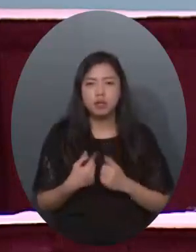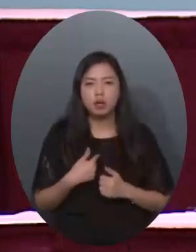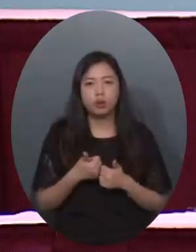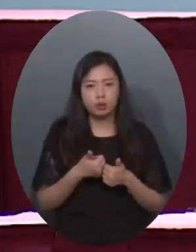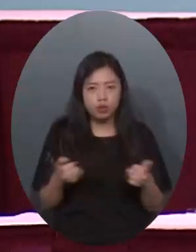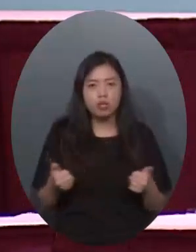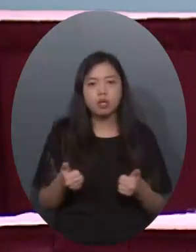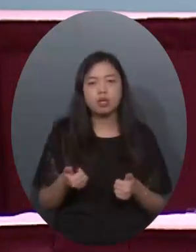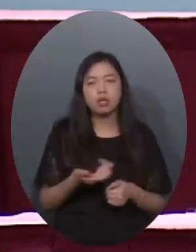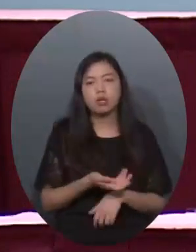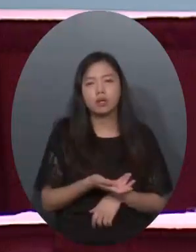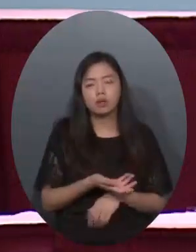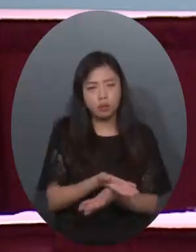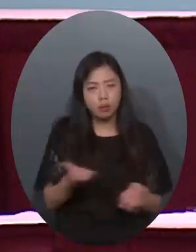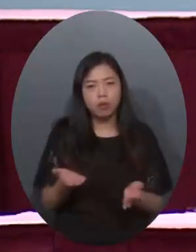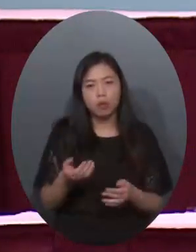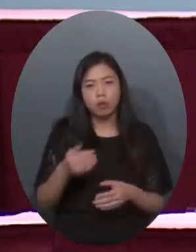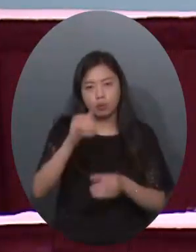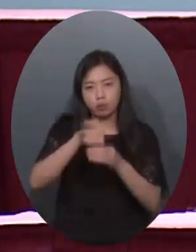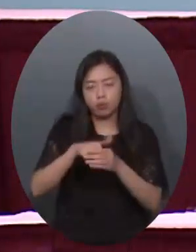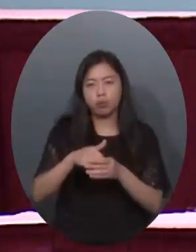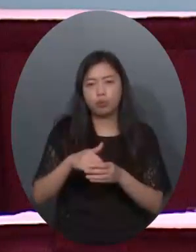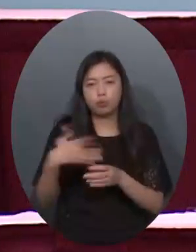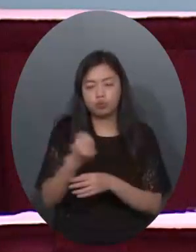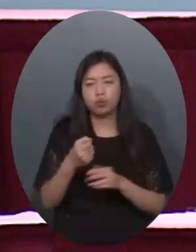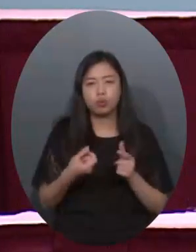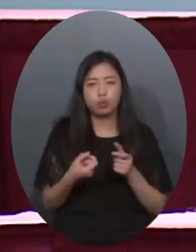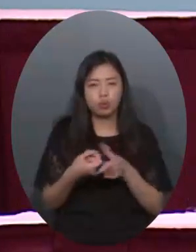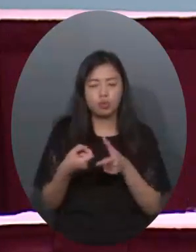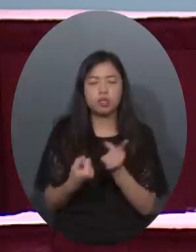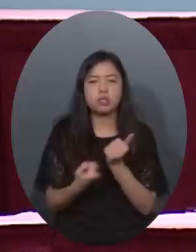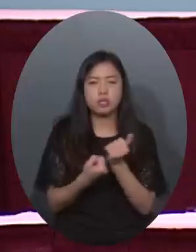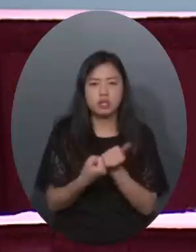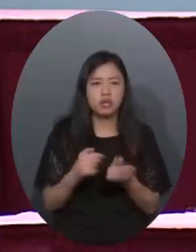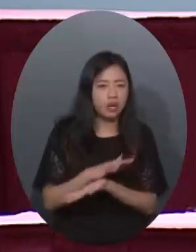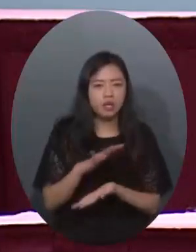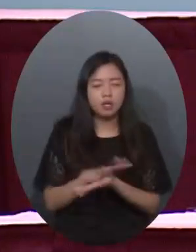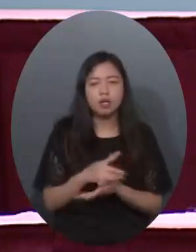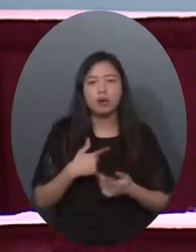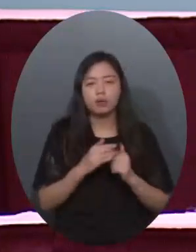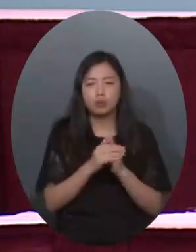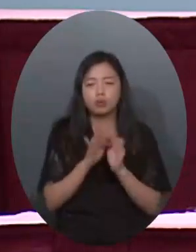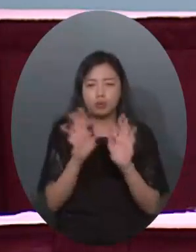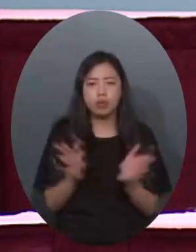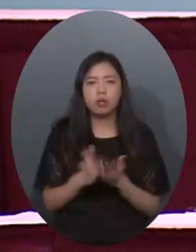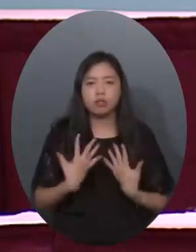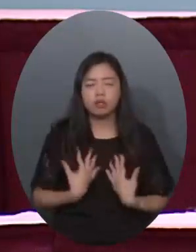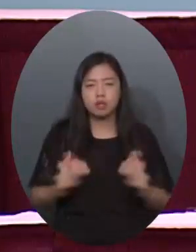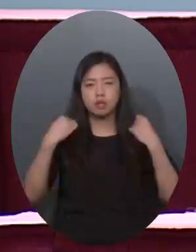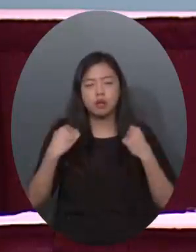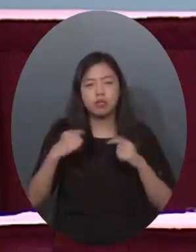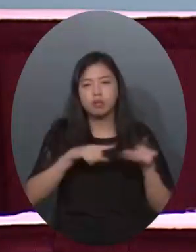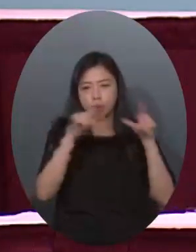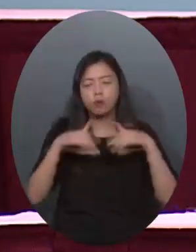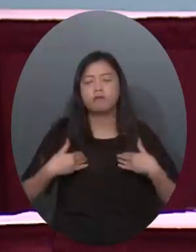謝各位股東多年來對公司的支持。我祝願大家身體健康，生活愉快。多